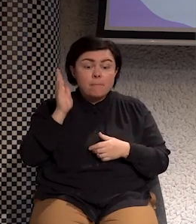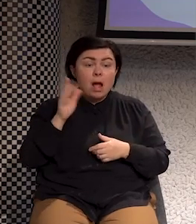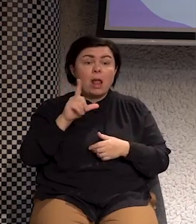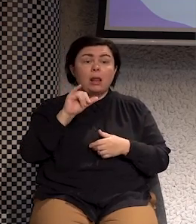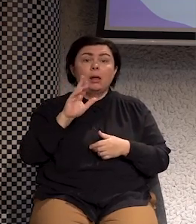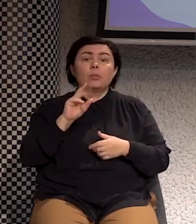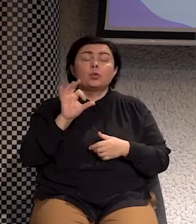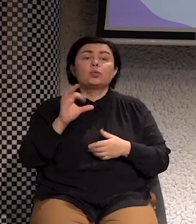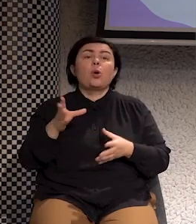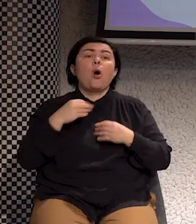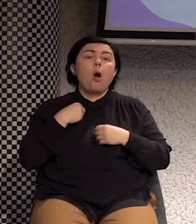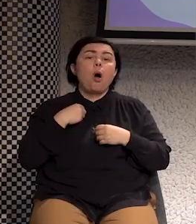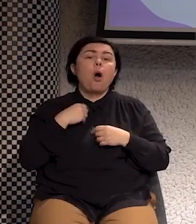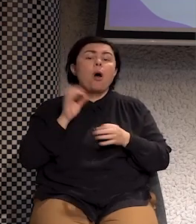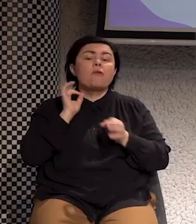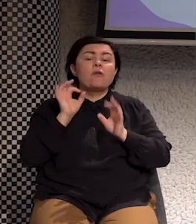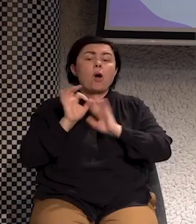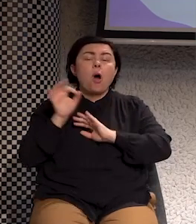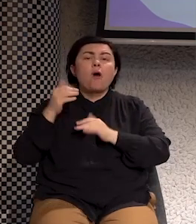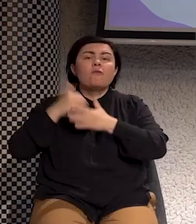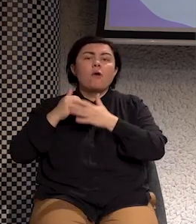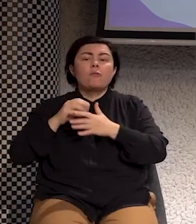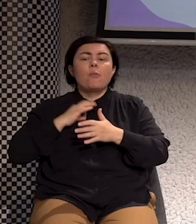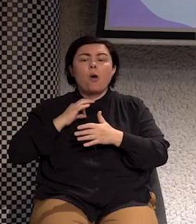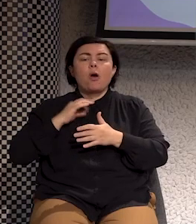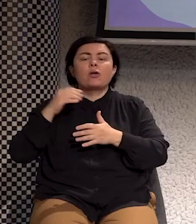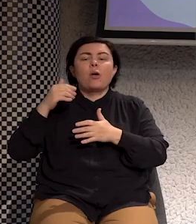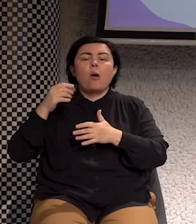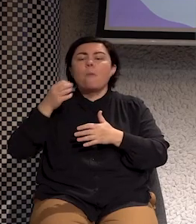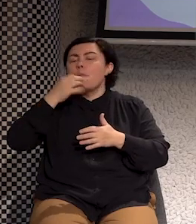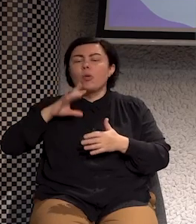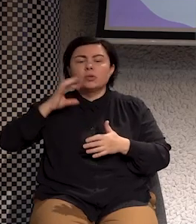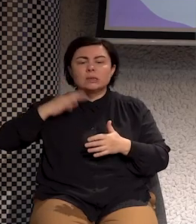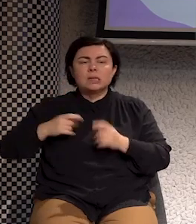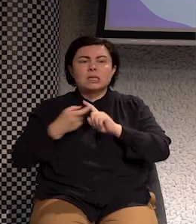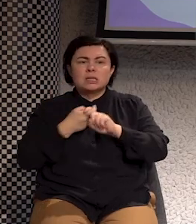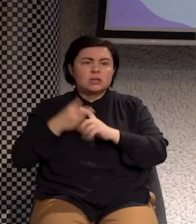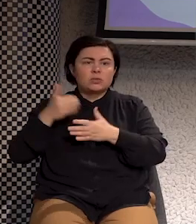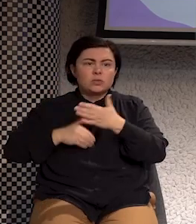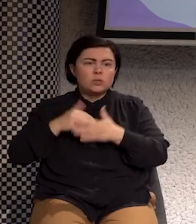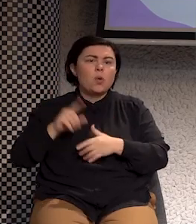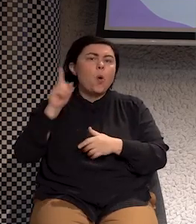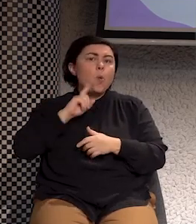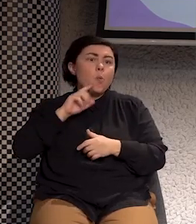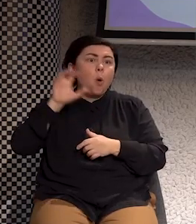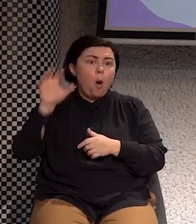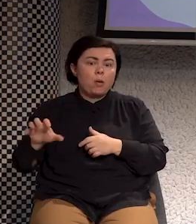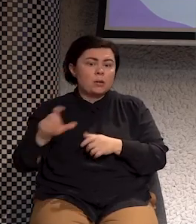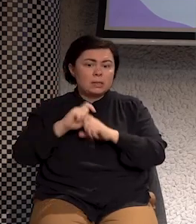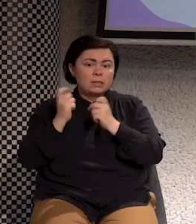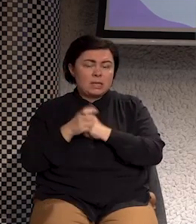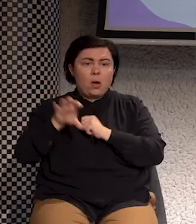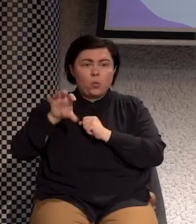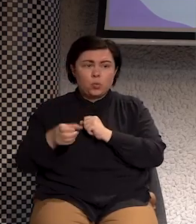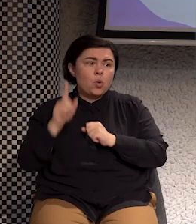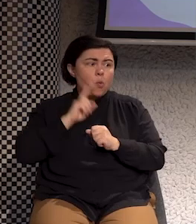Librusie dostałem informację od wychowawczyni mojego młodszego syna z piątej klasy, że w związku z zachowaniem chłopców całej grupy